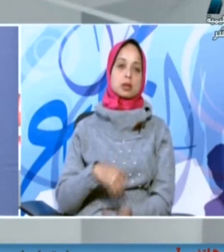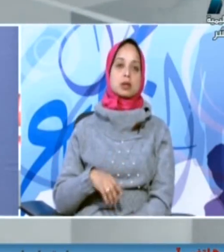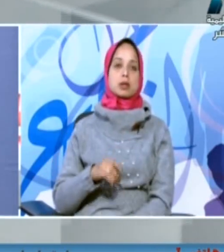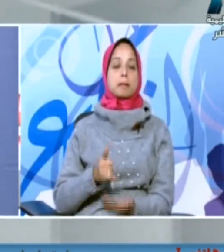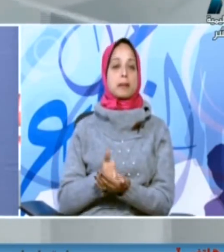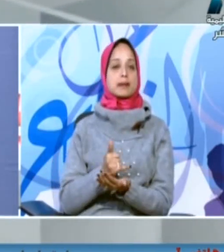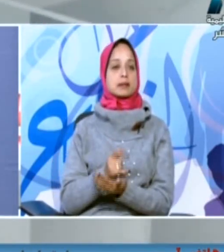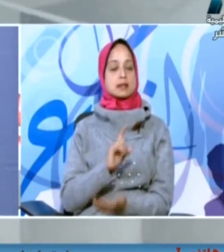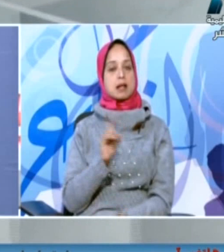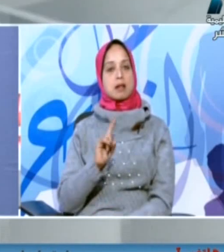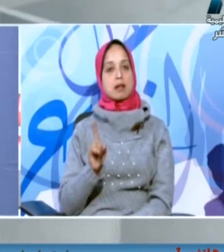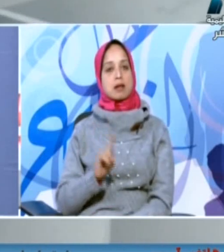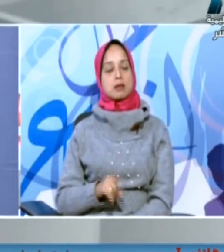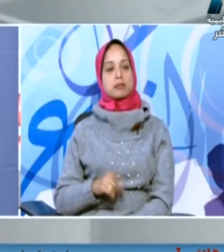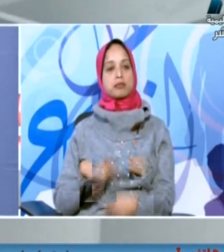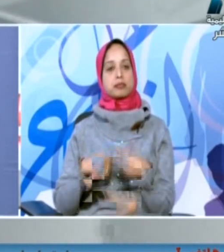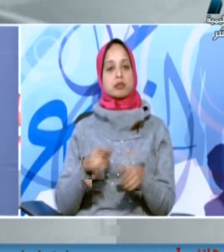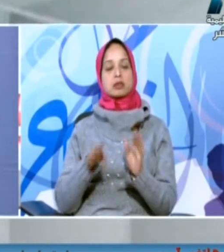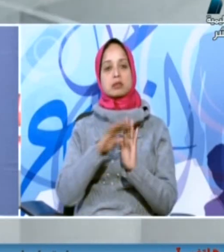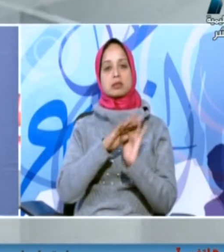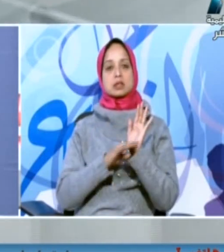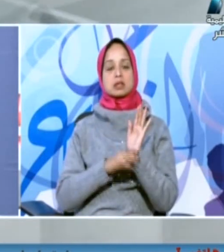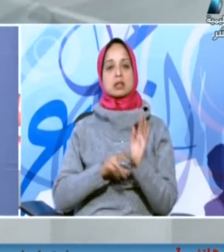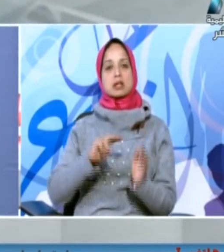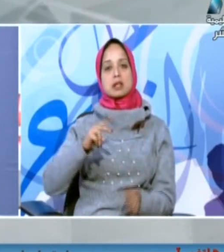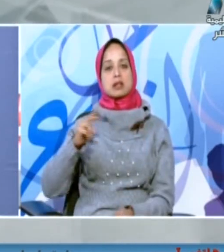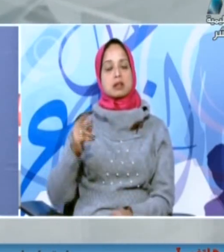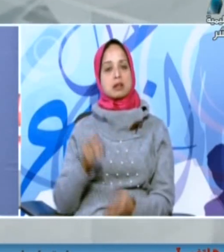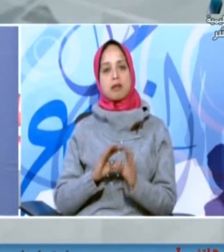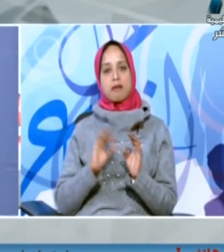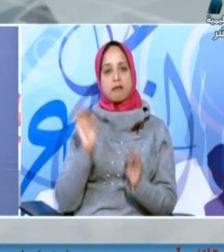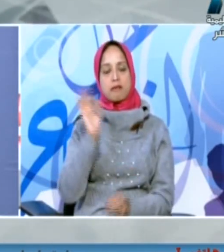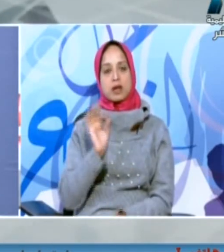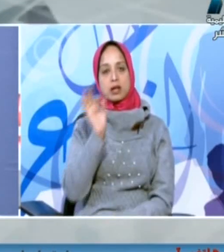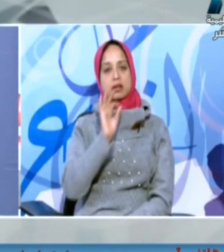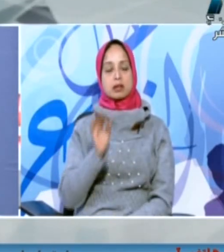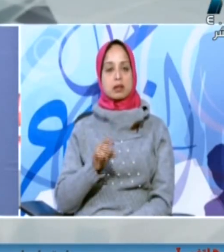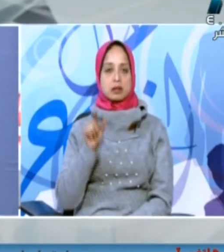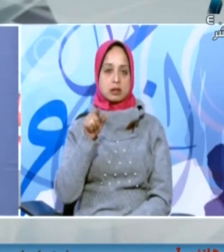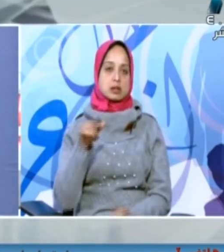اسالي التعديل ما لقيتكيش نشره التعديل، ادخلي عندك نت